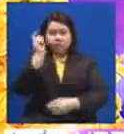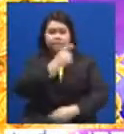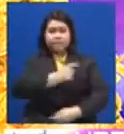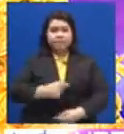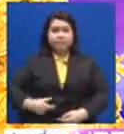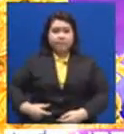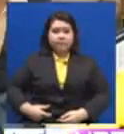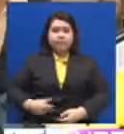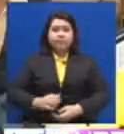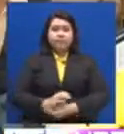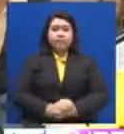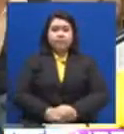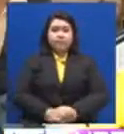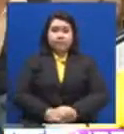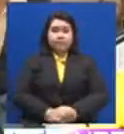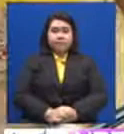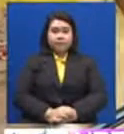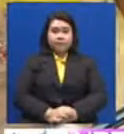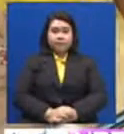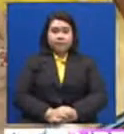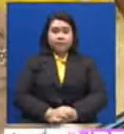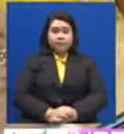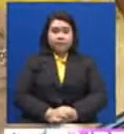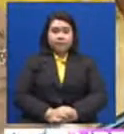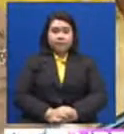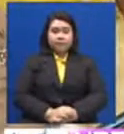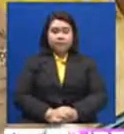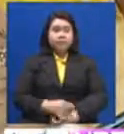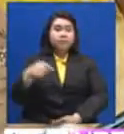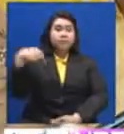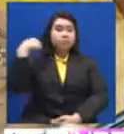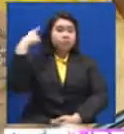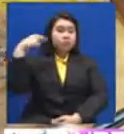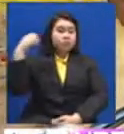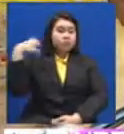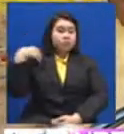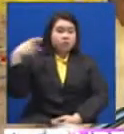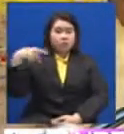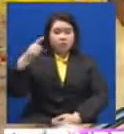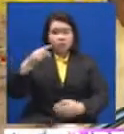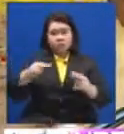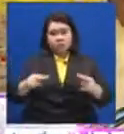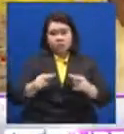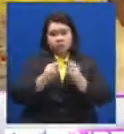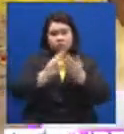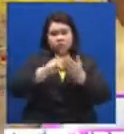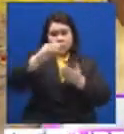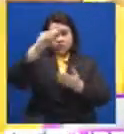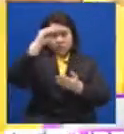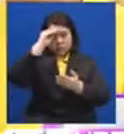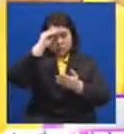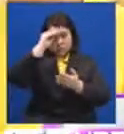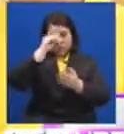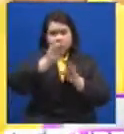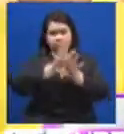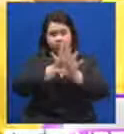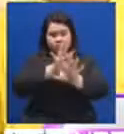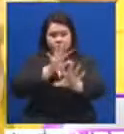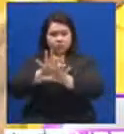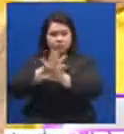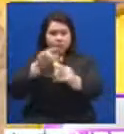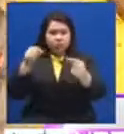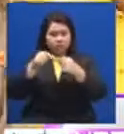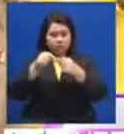อยู่หัวนางสุสีวงสมานปลัดกระทรวงศึกษาธิการเป็นประธานปล่อยขบวนฆราวาจิต